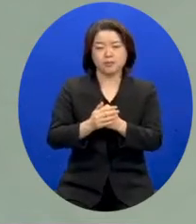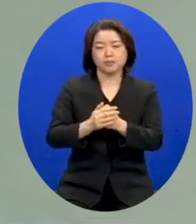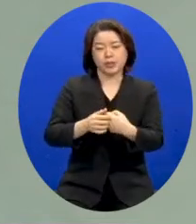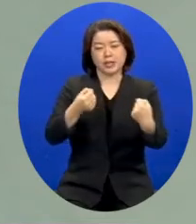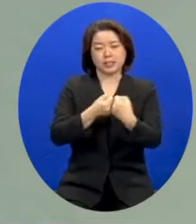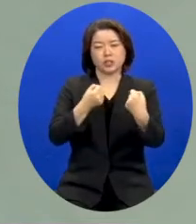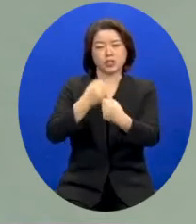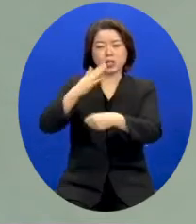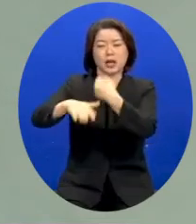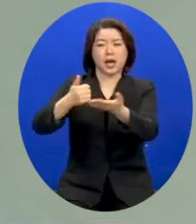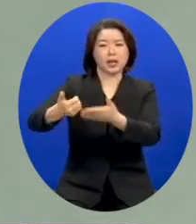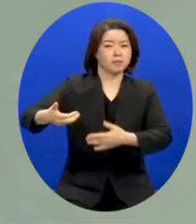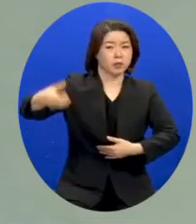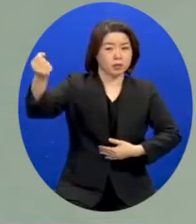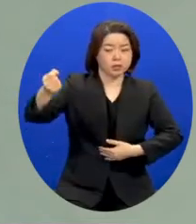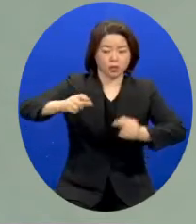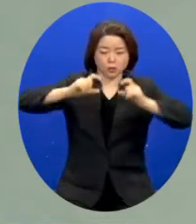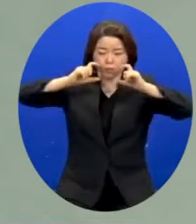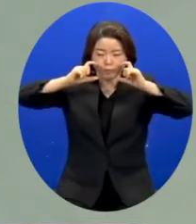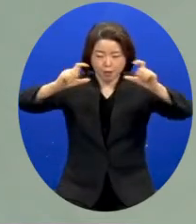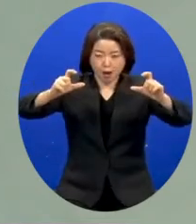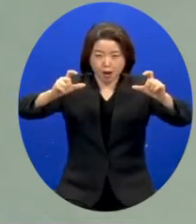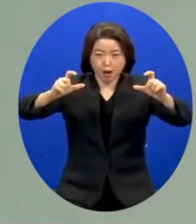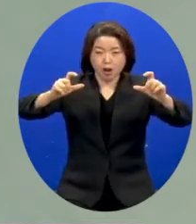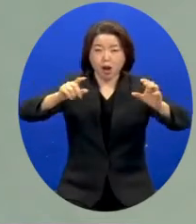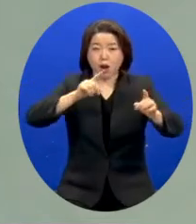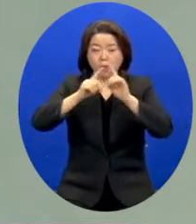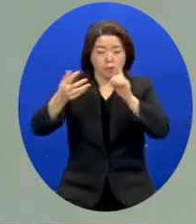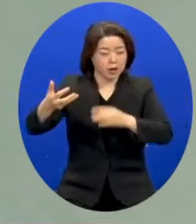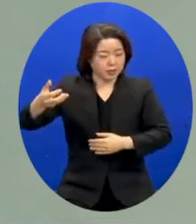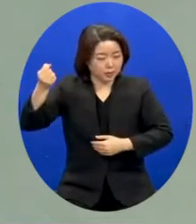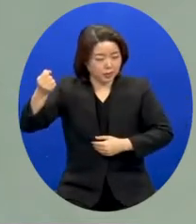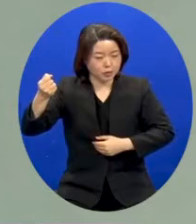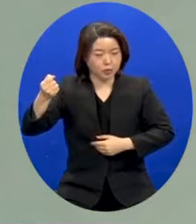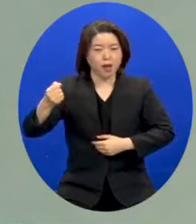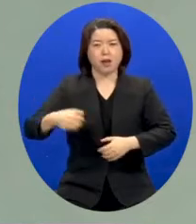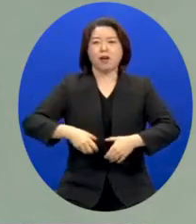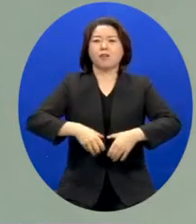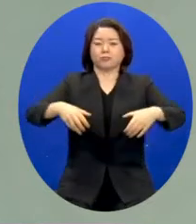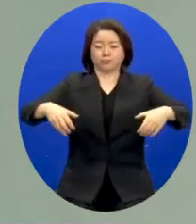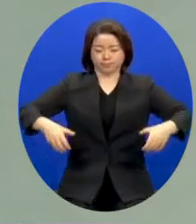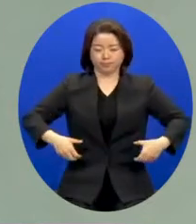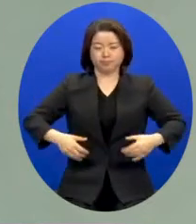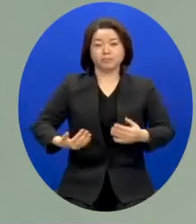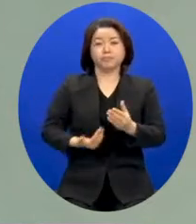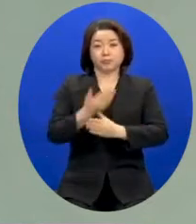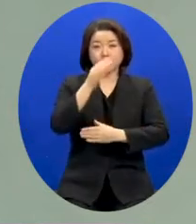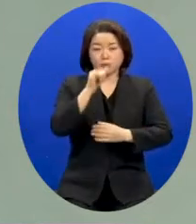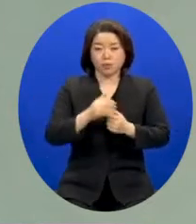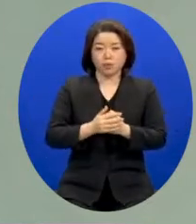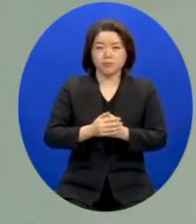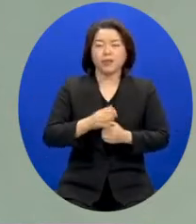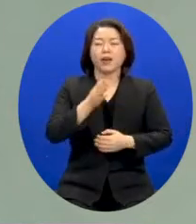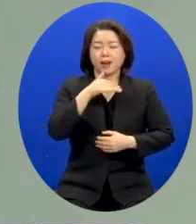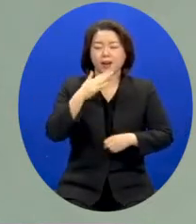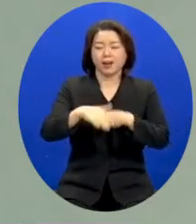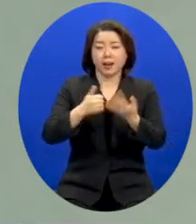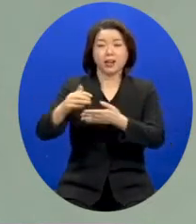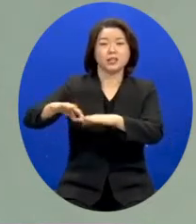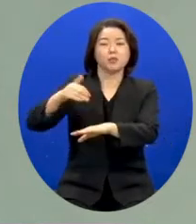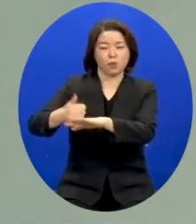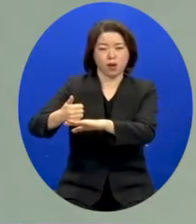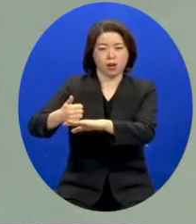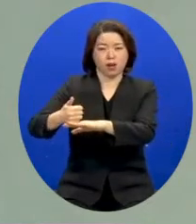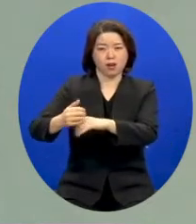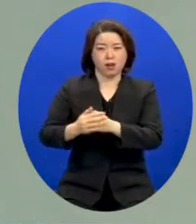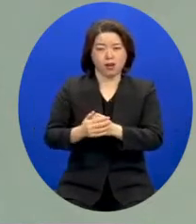것이라고 그렇게 선포하는 말씀을 붙잡고 담대함을 얻었습니다. 하나님이 왕이시구나.